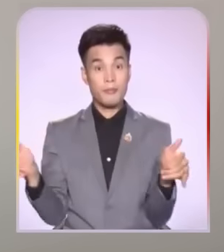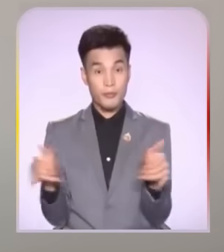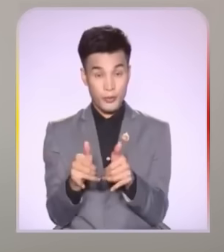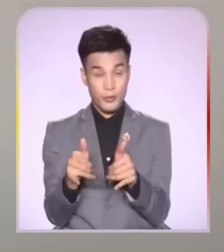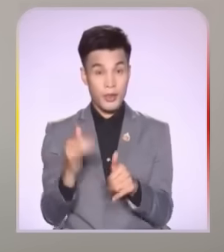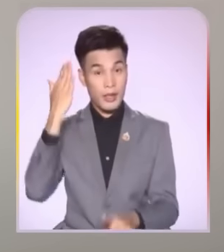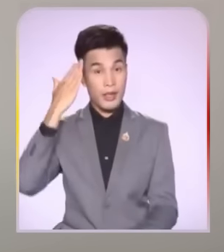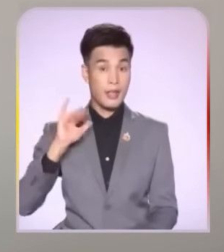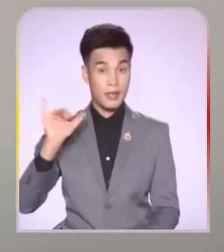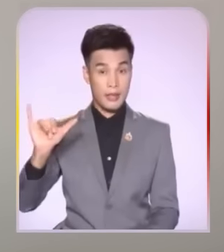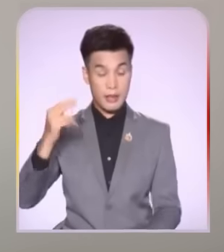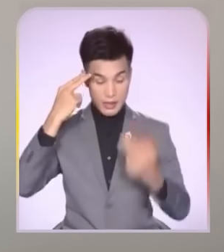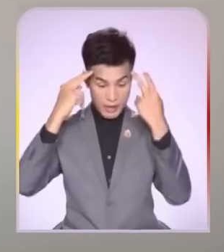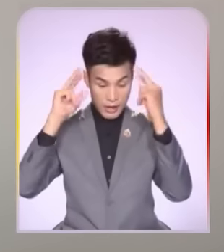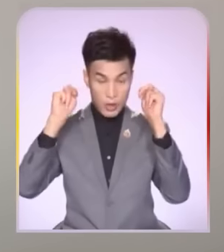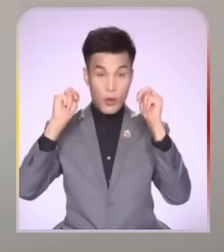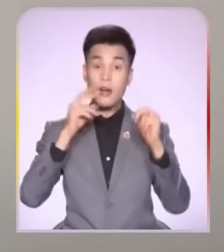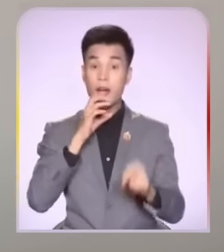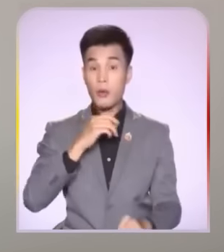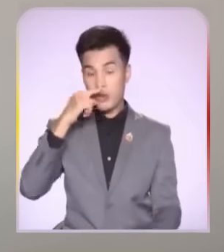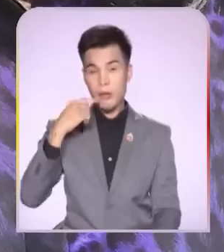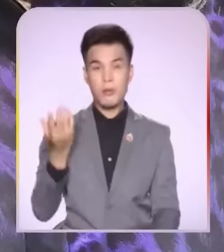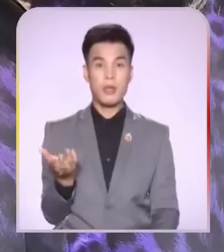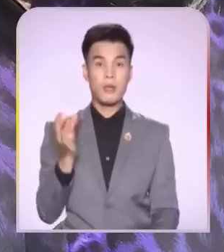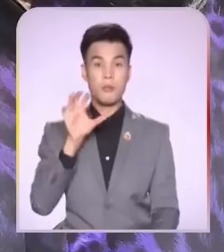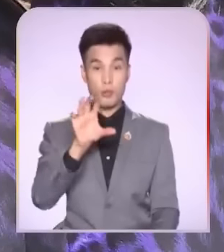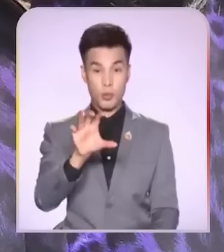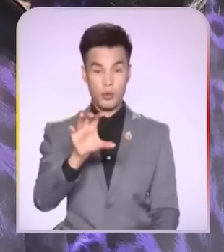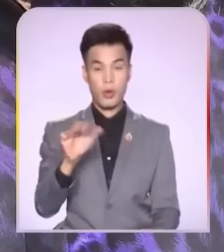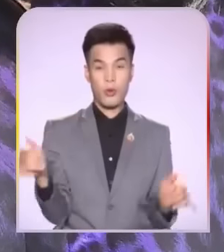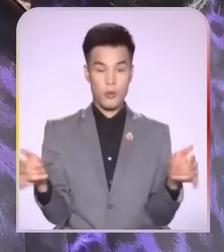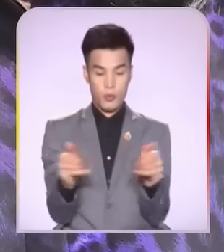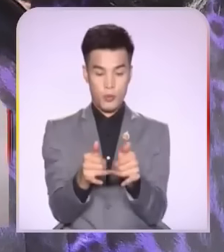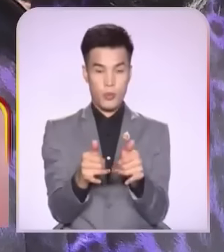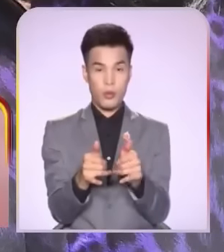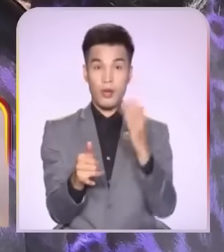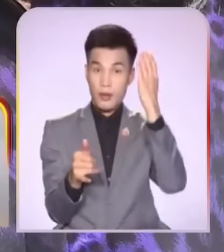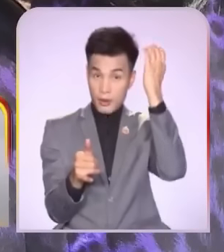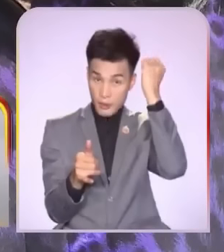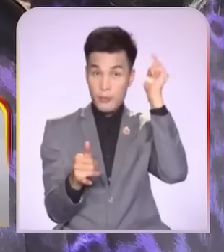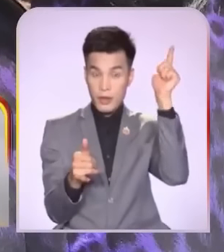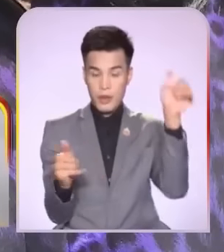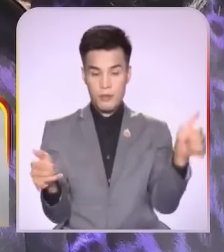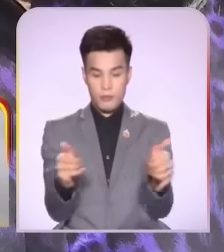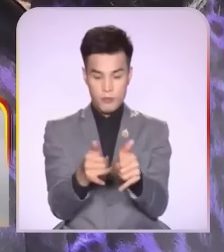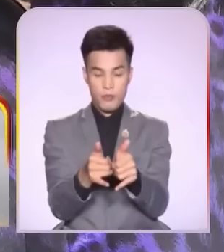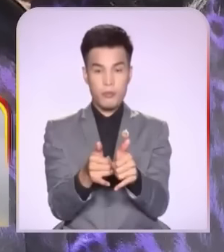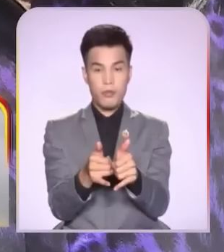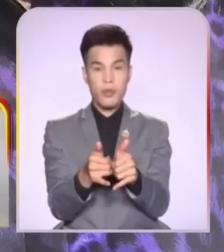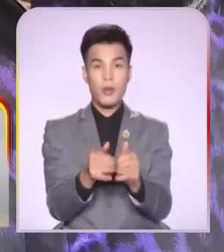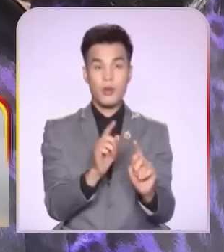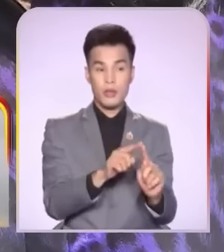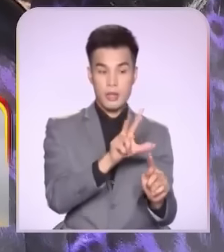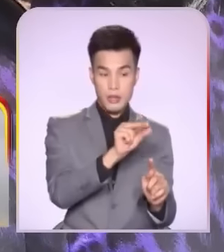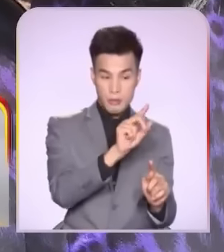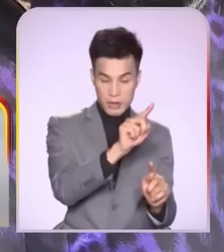นางสาวยิ่งลักษณ์ชินวัตรอดีตนายกรัฐมนตรีนะคะมีการโพสต์ภาพคู่กับนายกแพทองธารชินวัตรนายกรัฐมนตรีคนที่